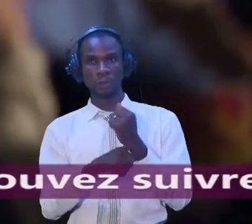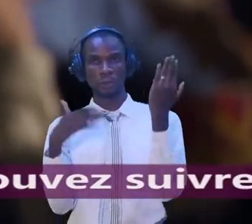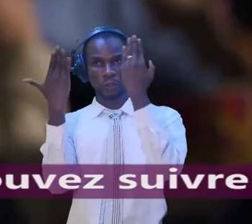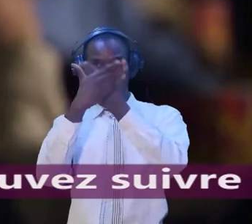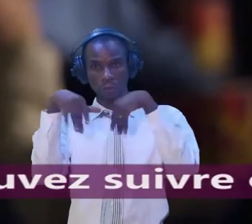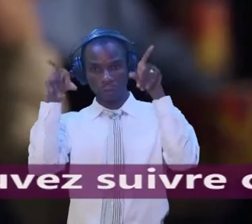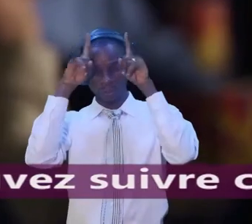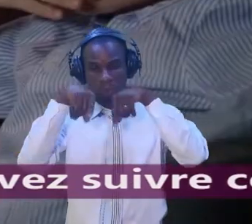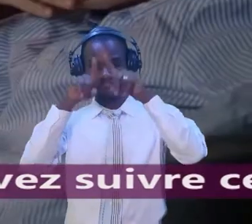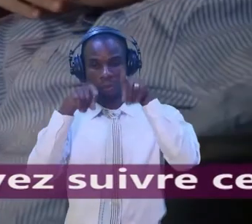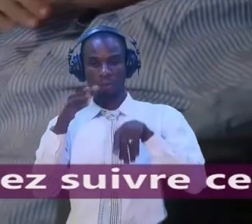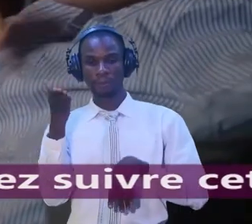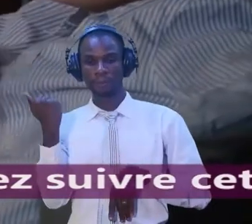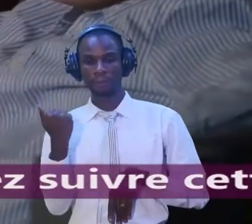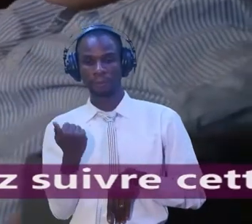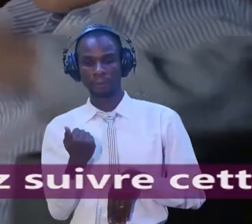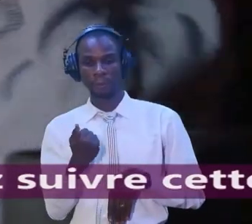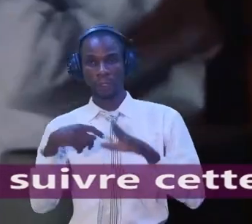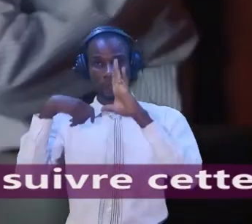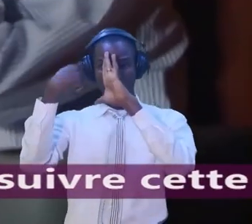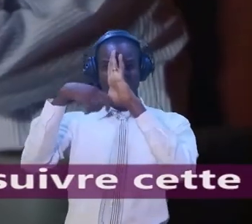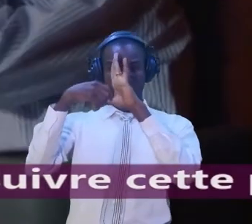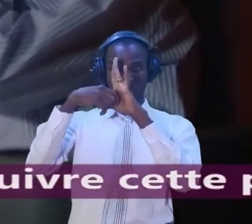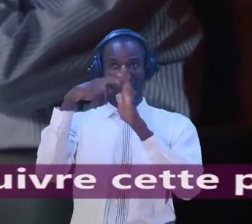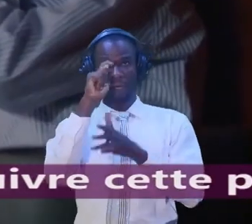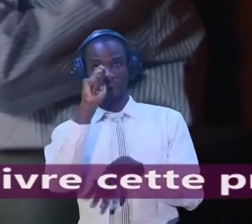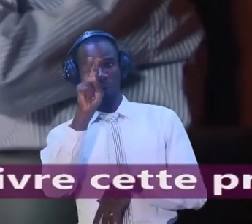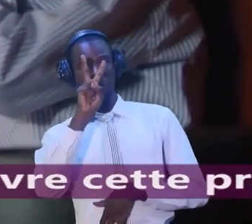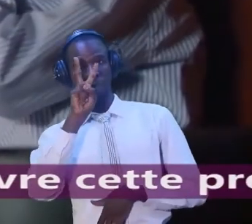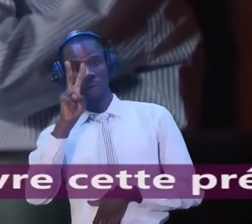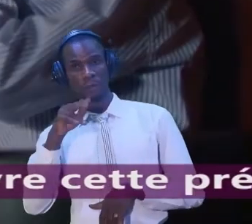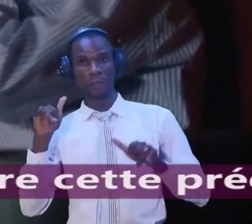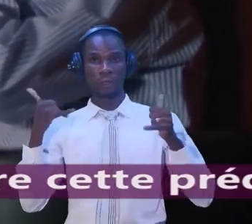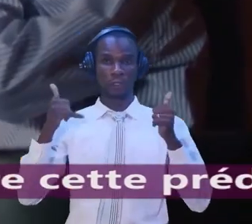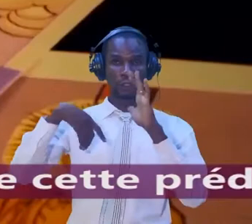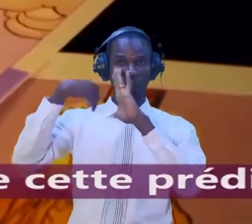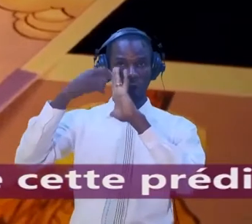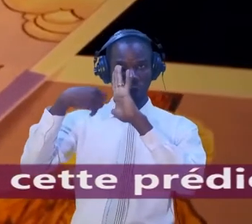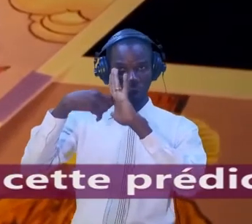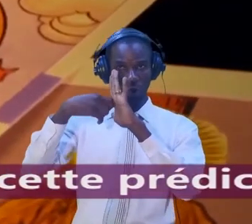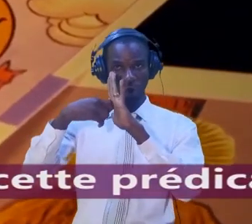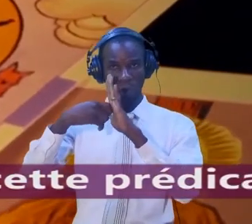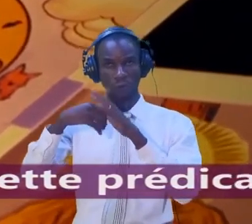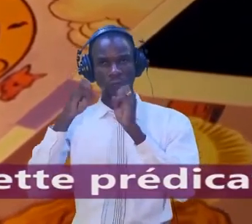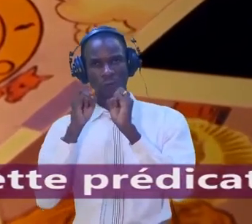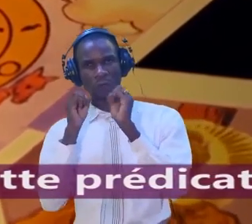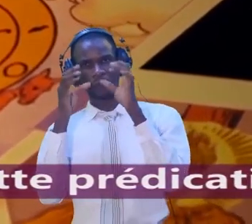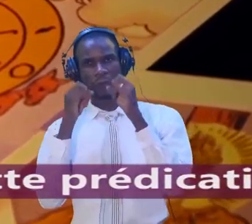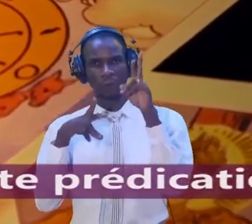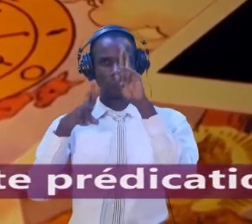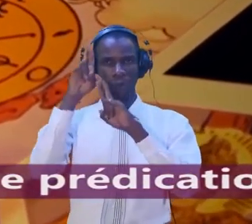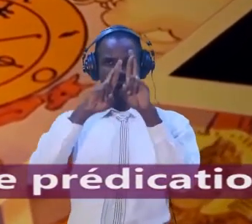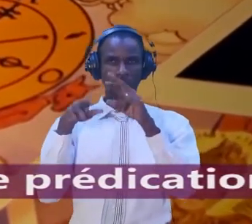Watu wengi wanapenda ulimwengu wa giza katika sinema, television, na katika video,